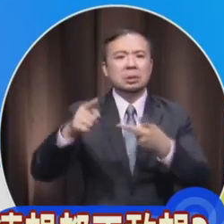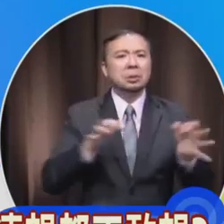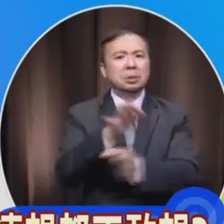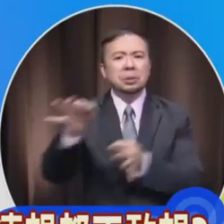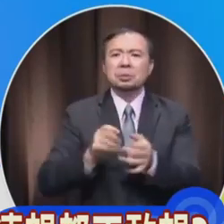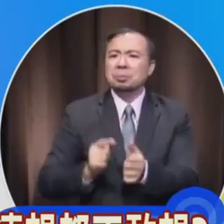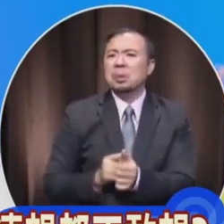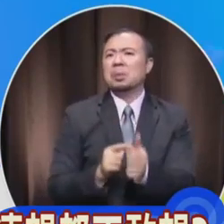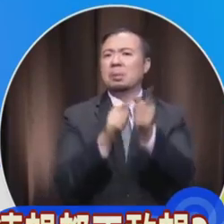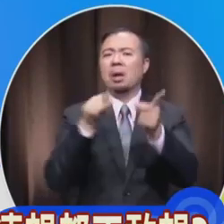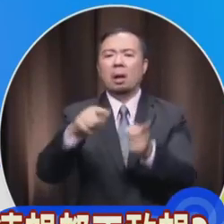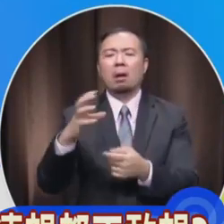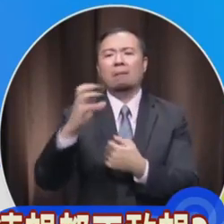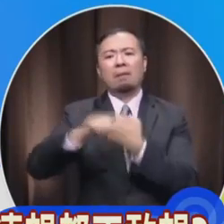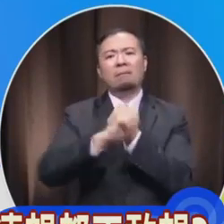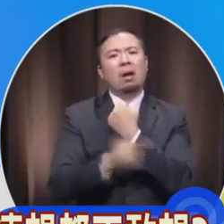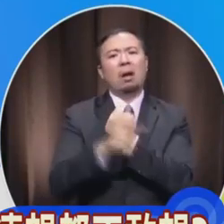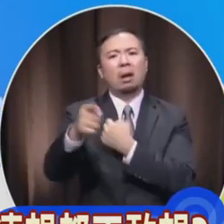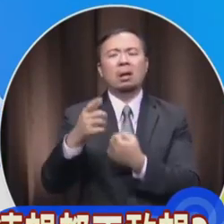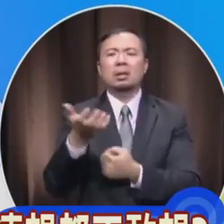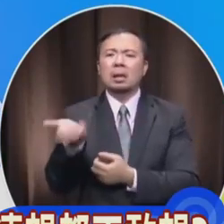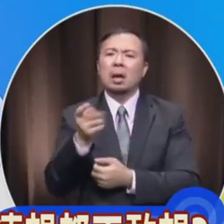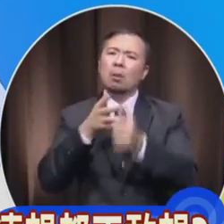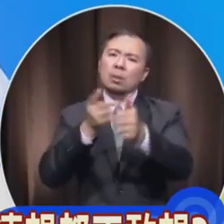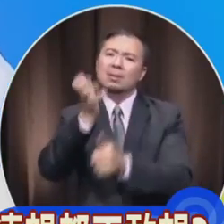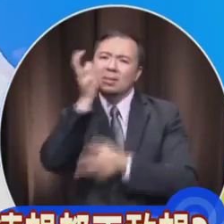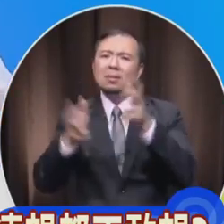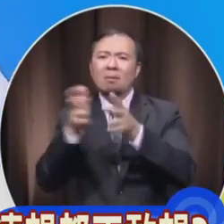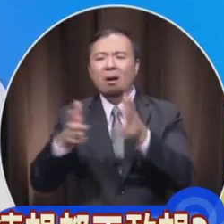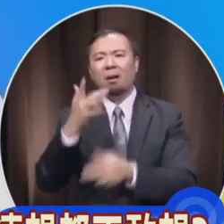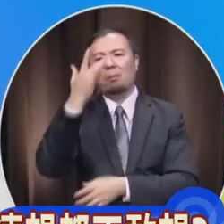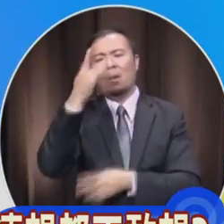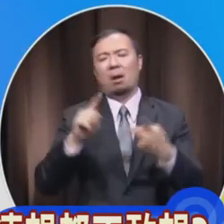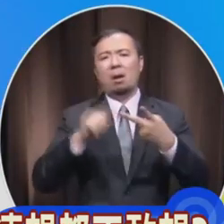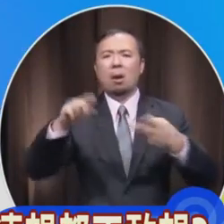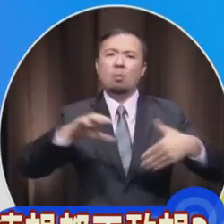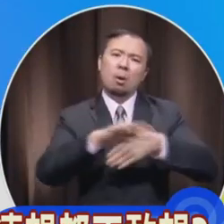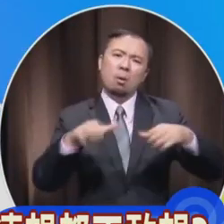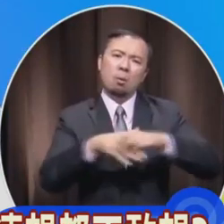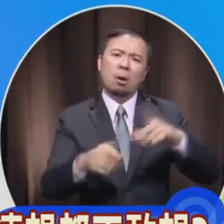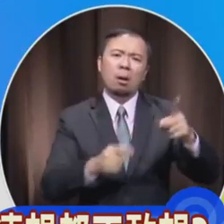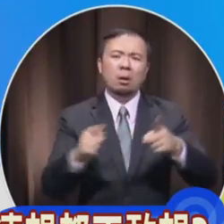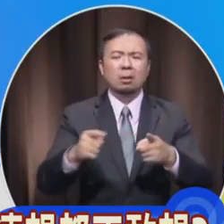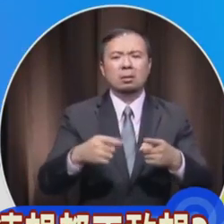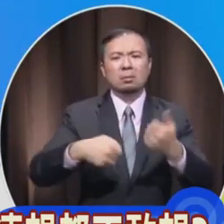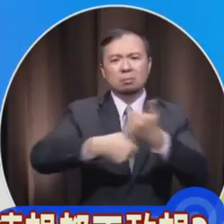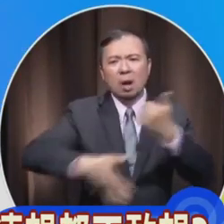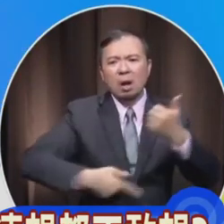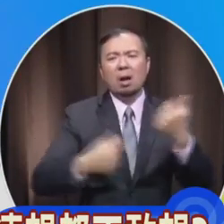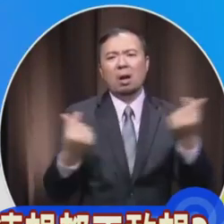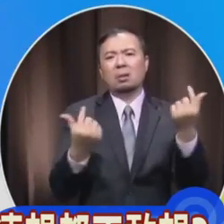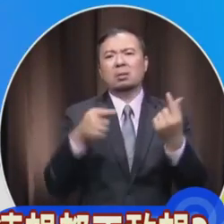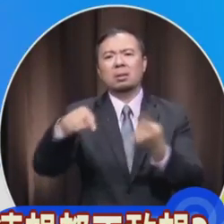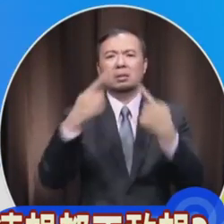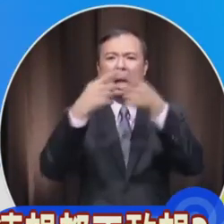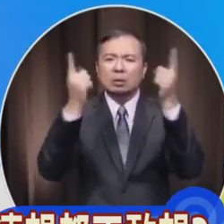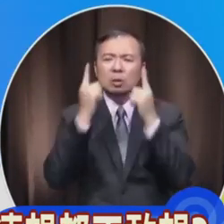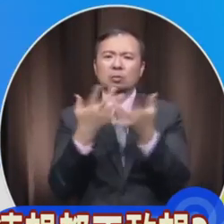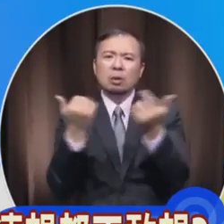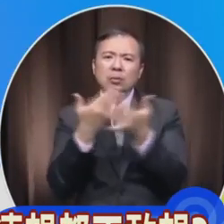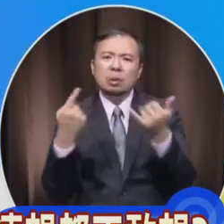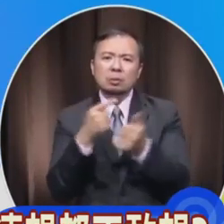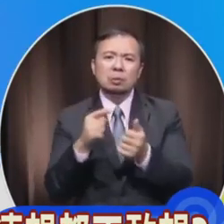有方法，石化业你也不了解。文创产业你也是空洞的，好像大学生在这个抄了一些证件一样，怎么做